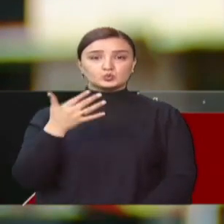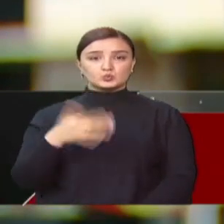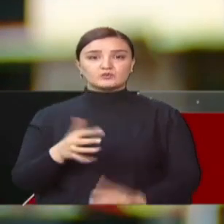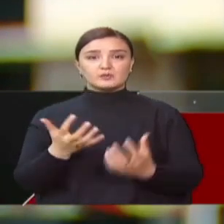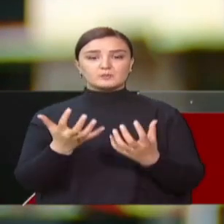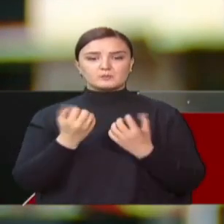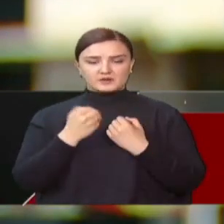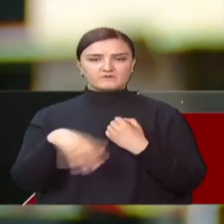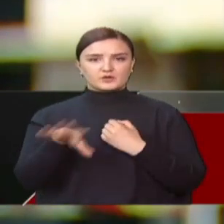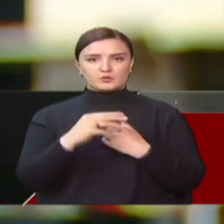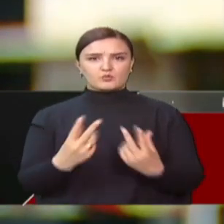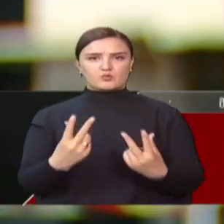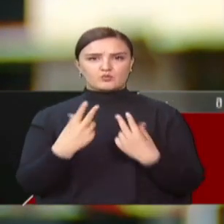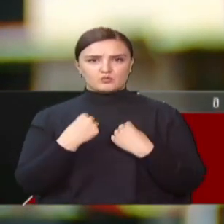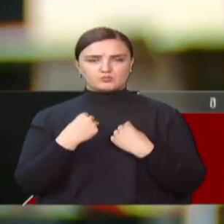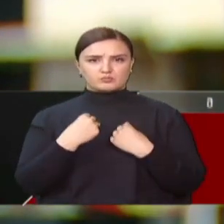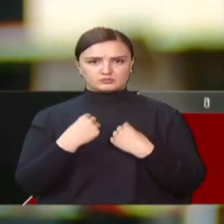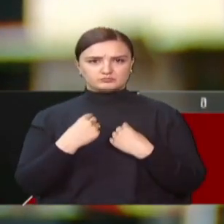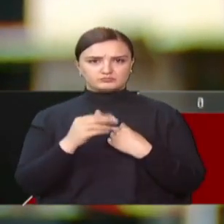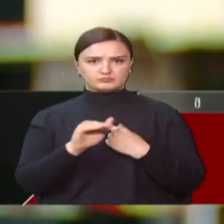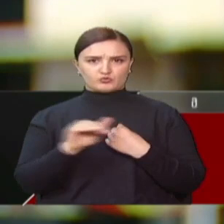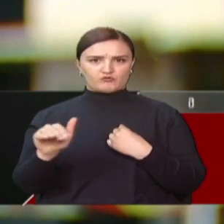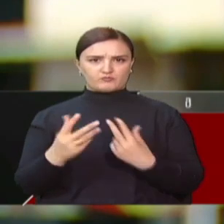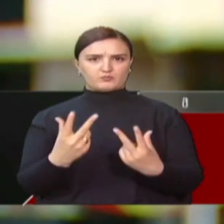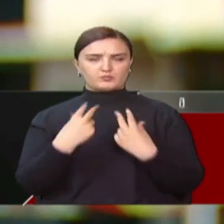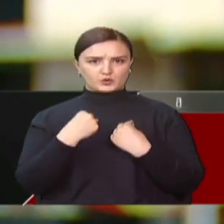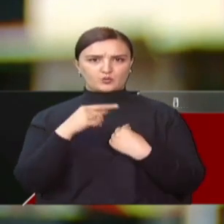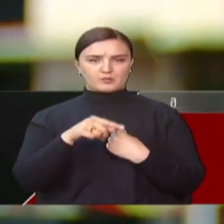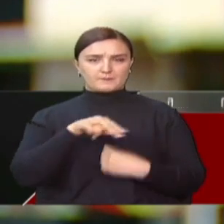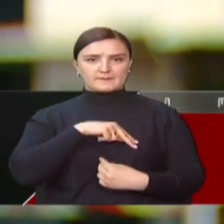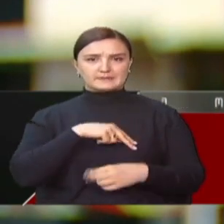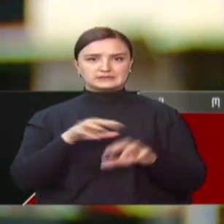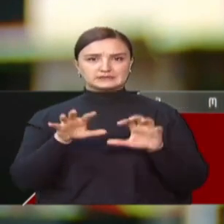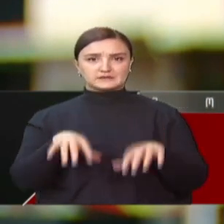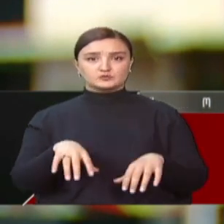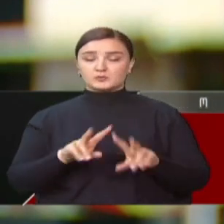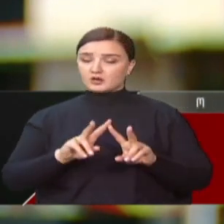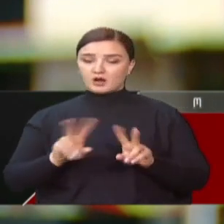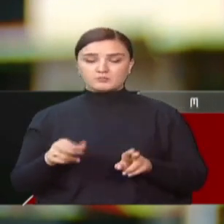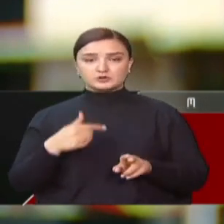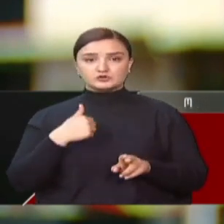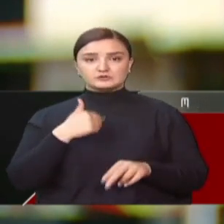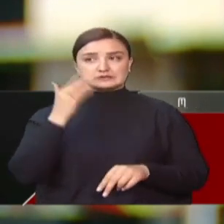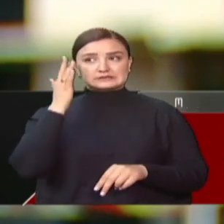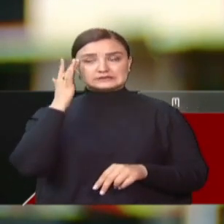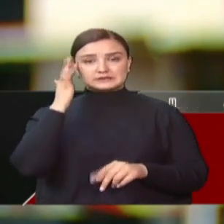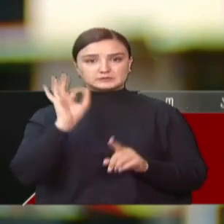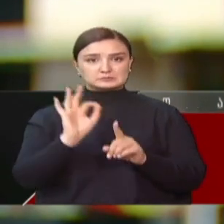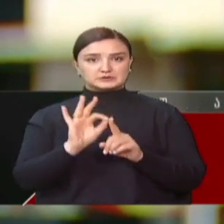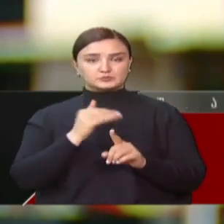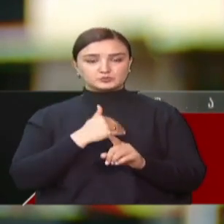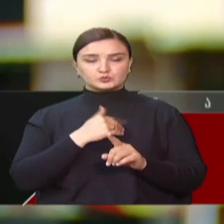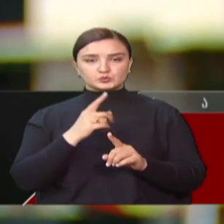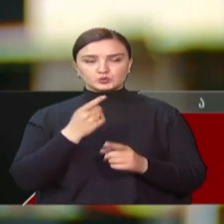მივიღეთ გაცხადებული მტკიცე პირობა პარლამენტის თავმჯდომარისგან და ანალოგიურად ჩვენი მიზანი არის, რომ დეტალურად